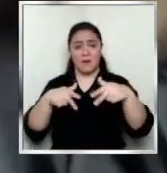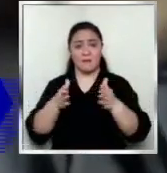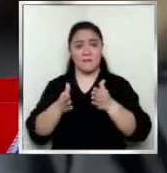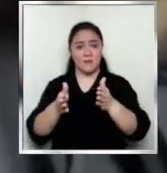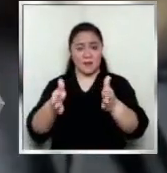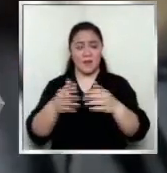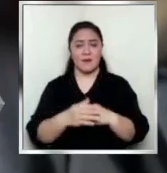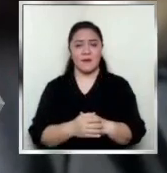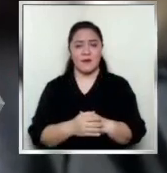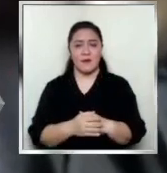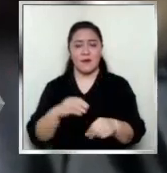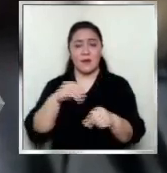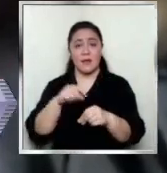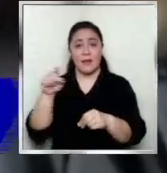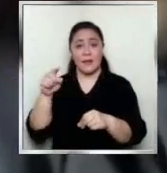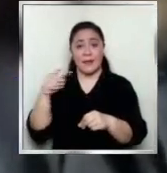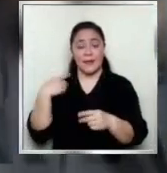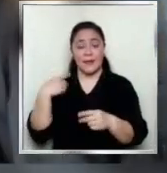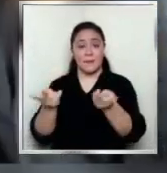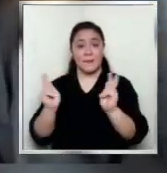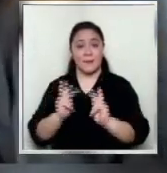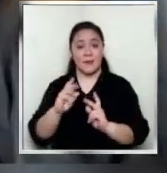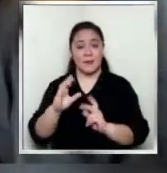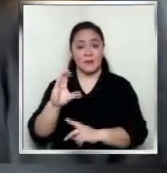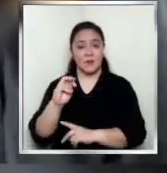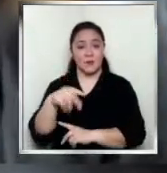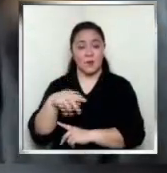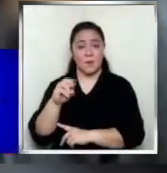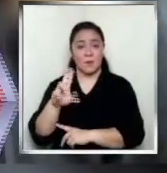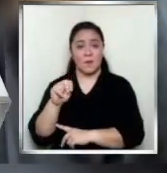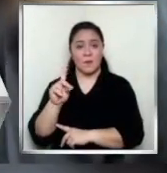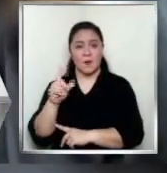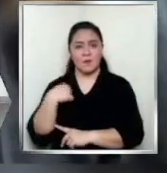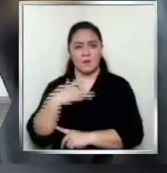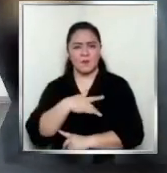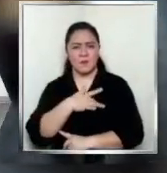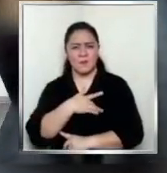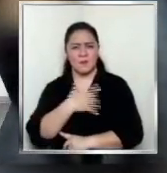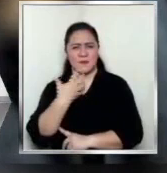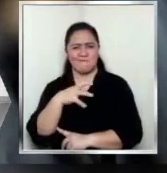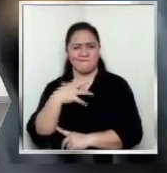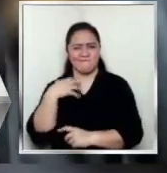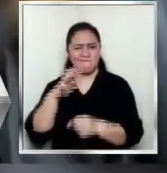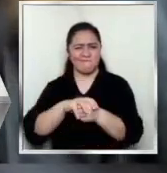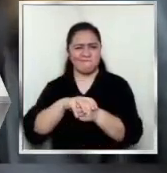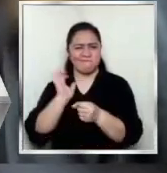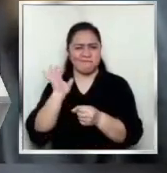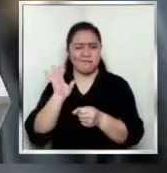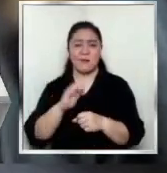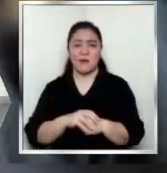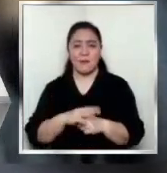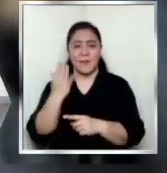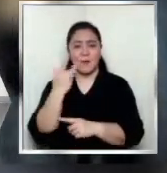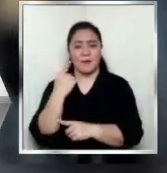pa po lang siya ng compound, nag-pip-pip na po siya. Parang nainis lang po siya kasi dumadaan po kami dun. Pero kasi common sense na din man po